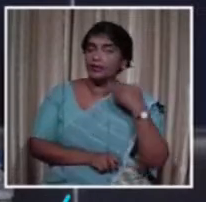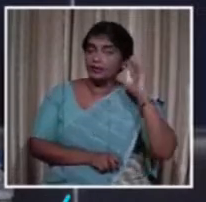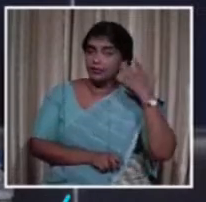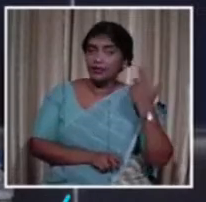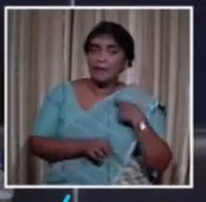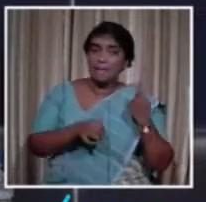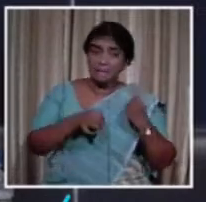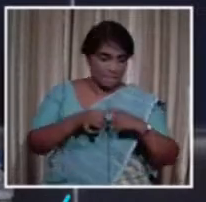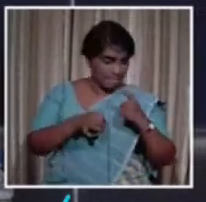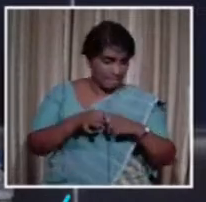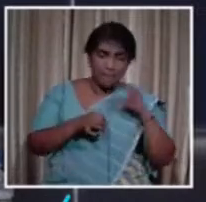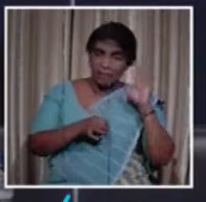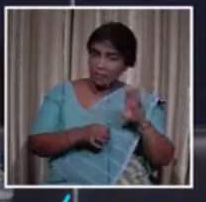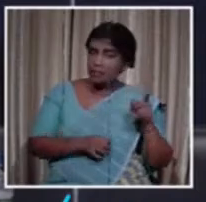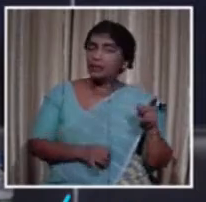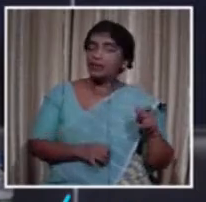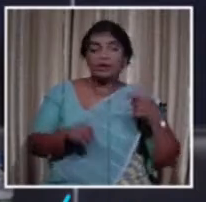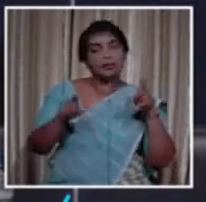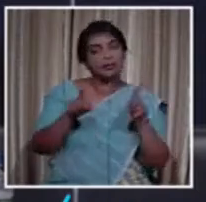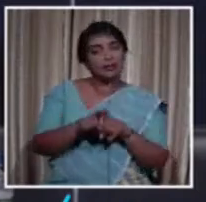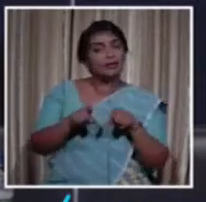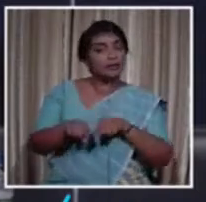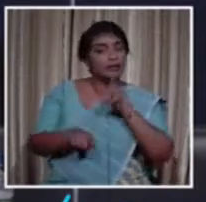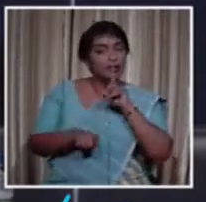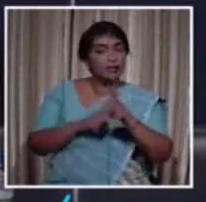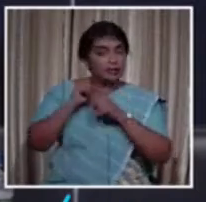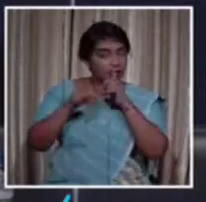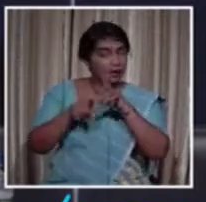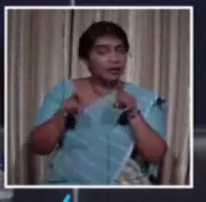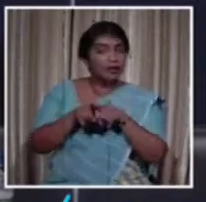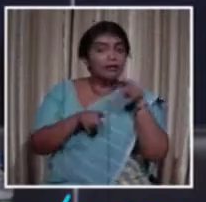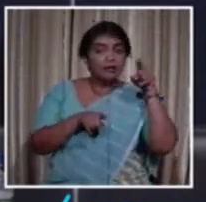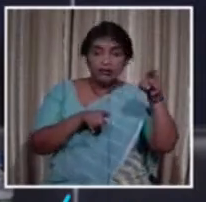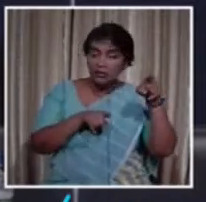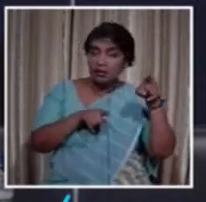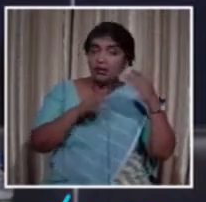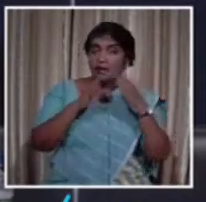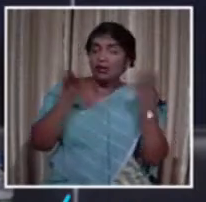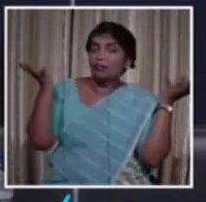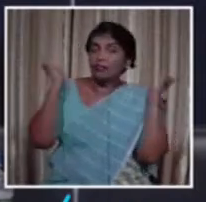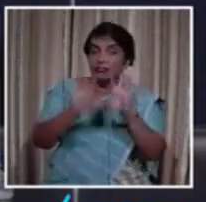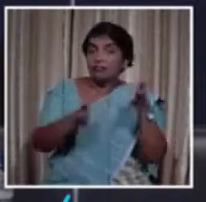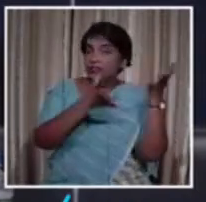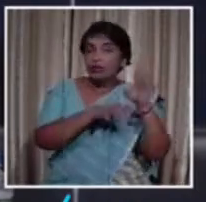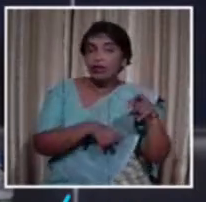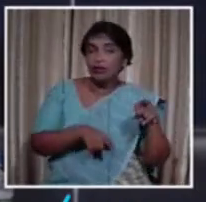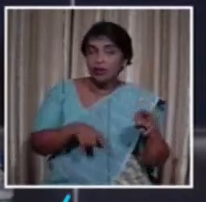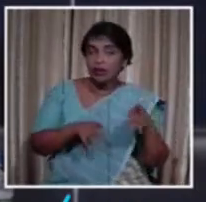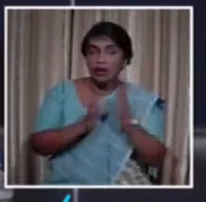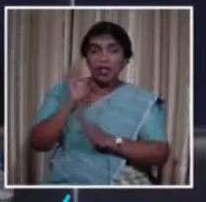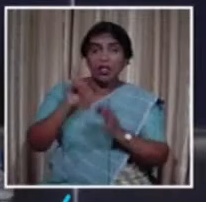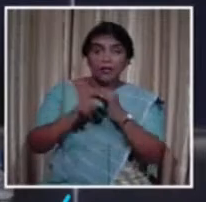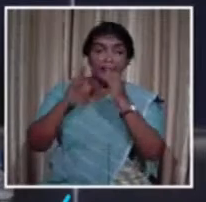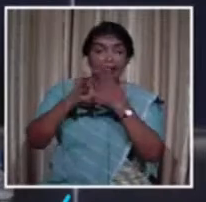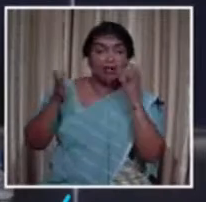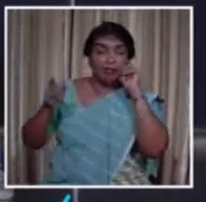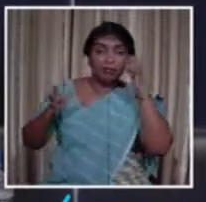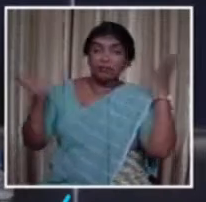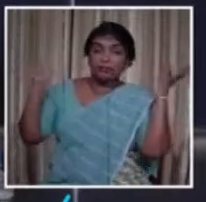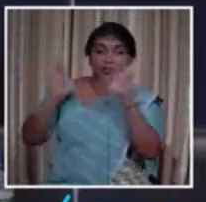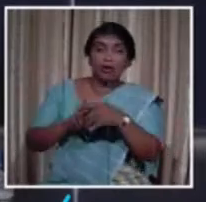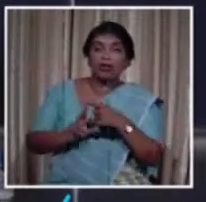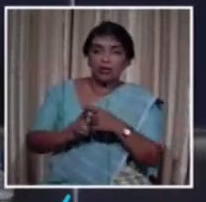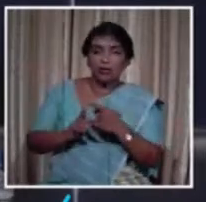ප්‍රශ්න ඇති වුණාද දැන් මේ කියන අය කතා කළා වගේ ඒගොල්ලෝ ගෙවල් වට කරොත් මේ කියන මන්ත්‍රීතුමාගේ ගෙදර වට කරොත්